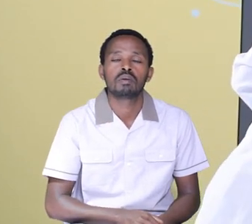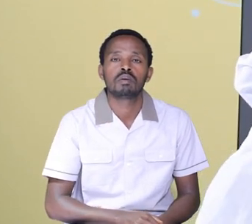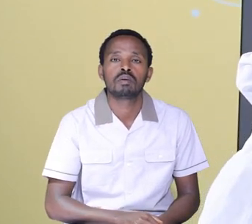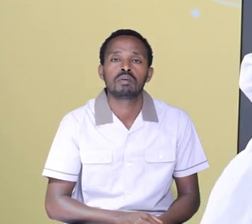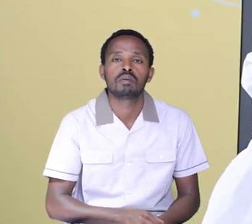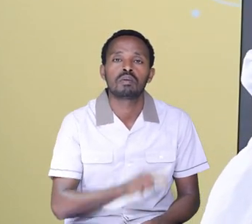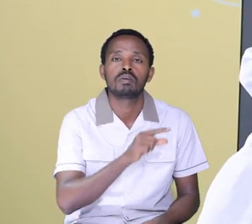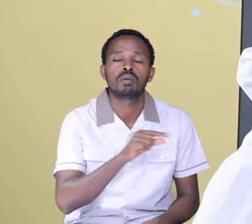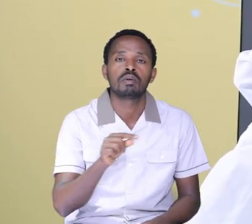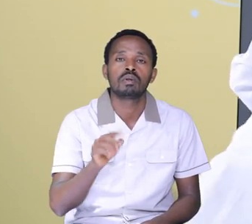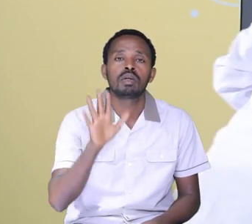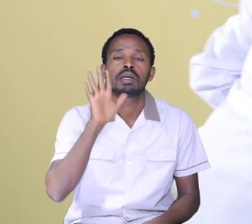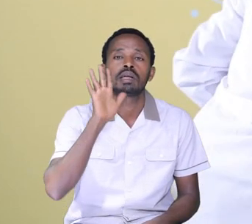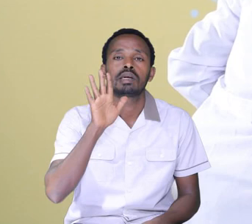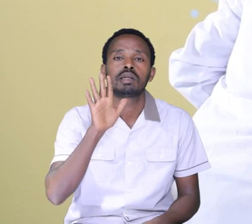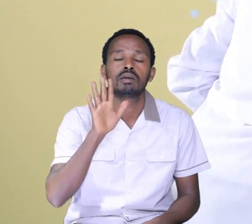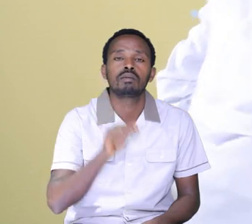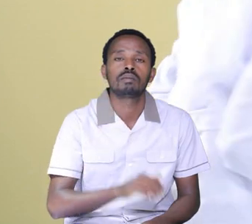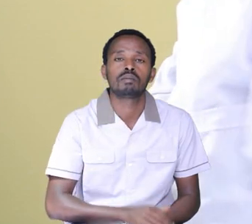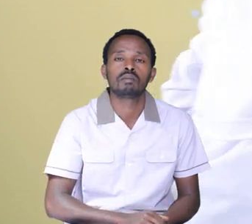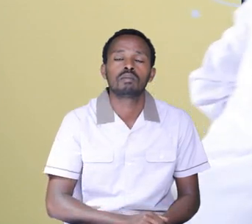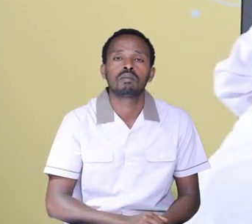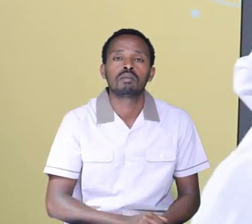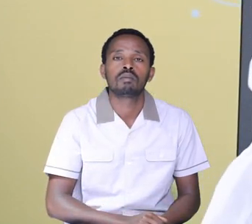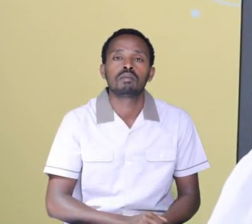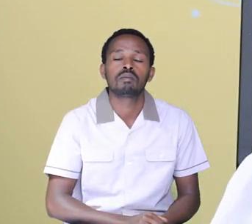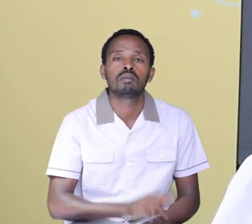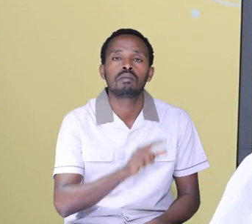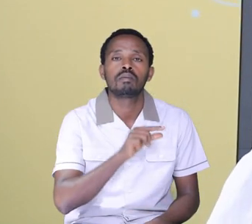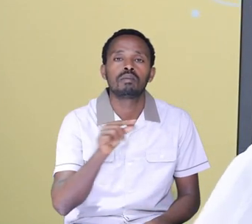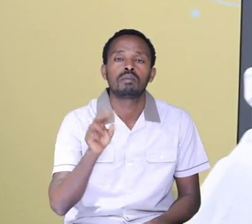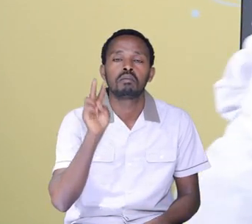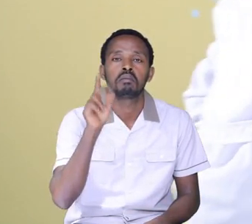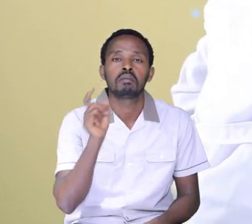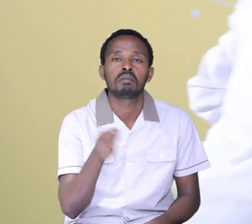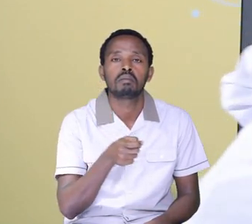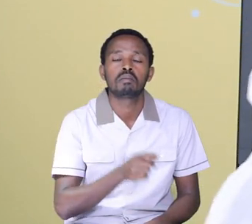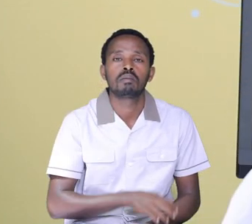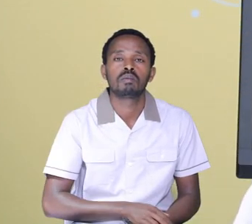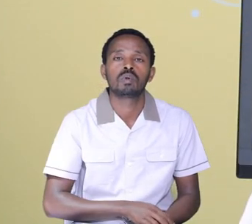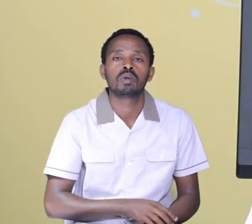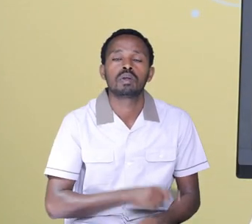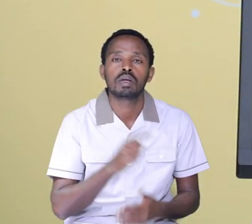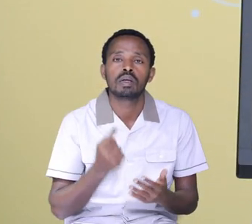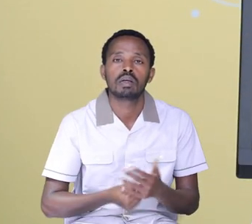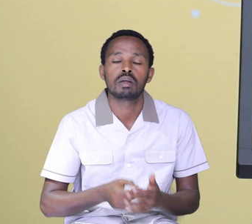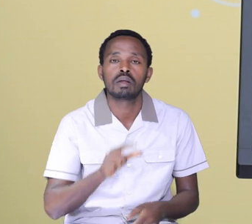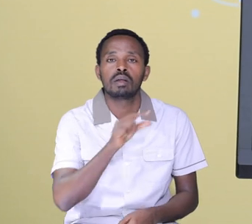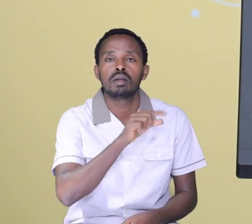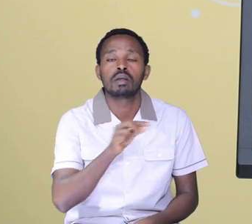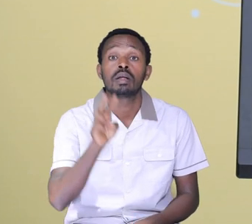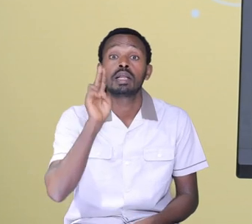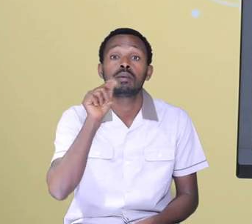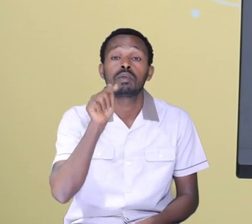facabsinu walikita shantat shekana sadetinga facabsinu walikita lamatat kanafu walikita